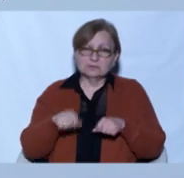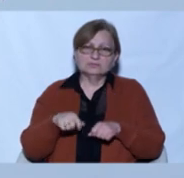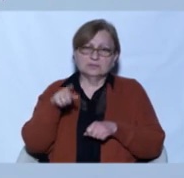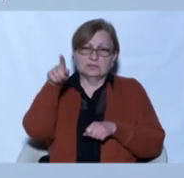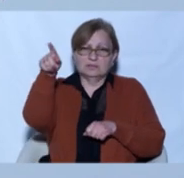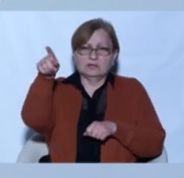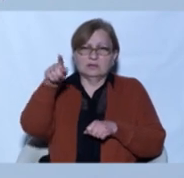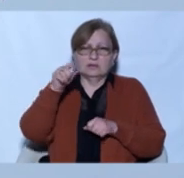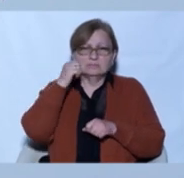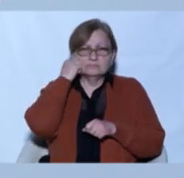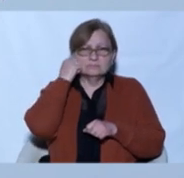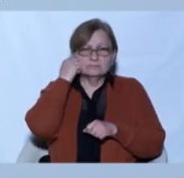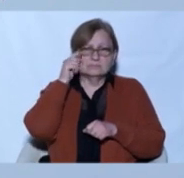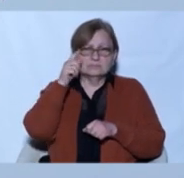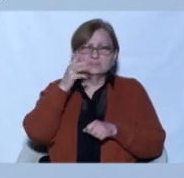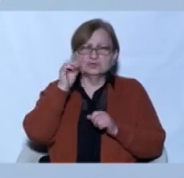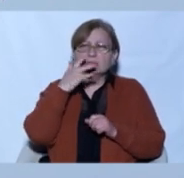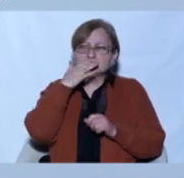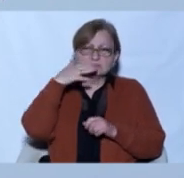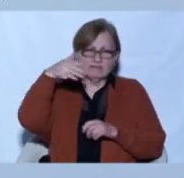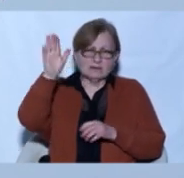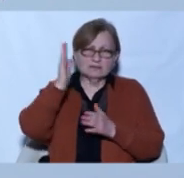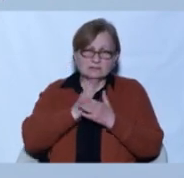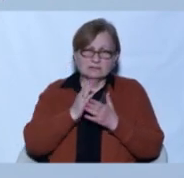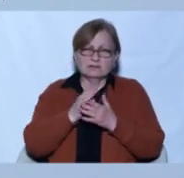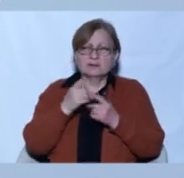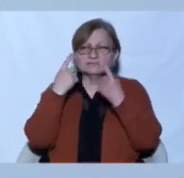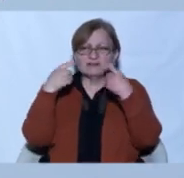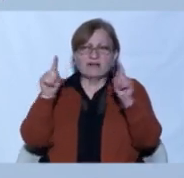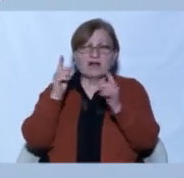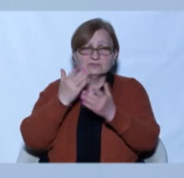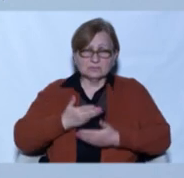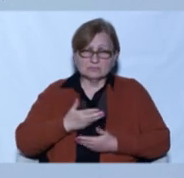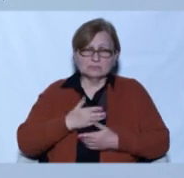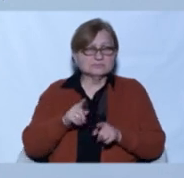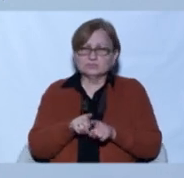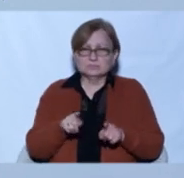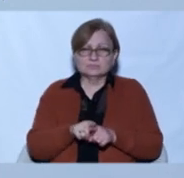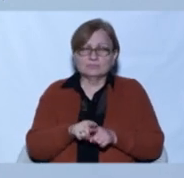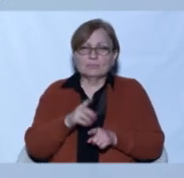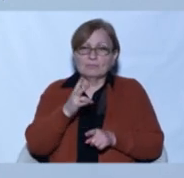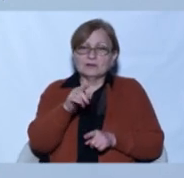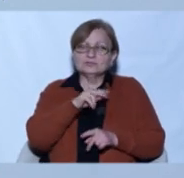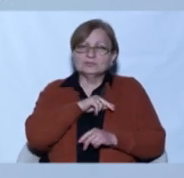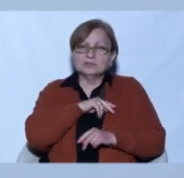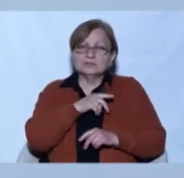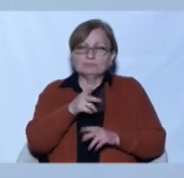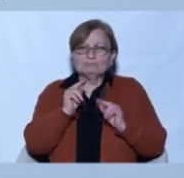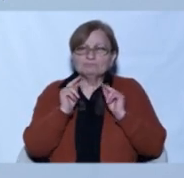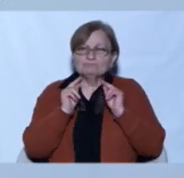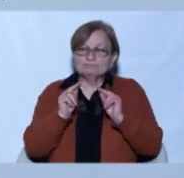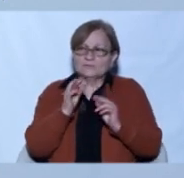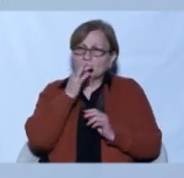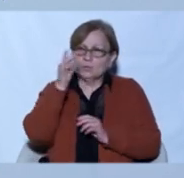ისინი სხვა ქვეყნის საზღვრებს გარეთაც არიან, ან სულ სხვა სამყაროში ცხოვრობენ, მაგრამ გულწრფელად გაუზიარებ იმას,